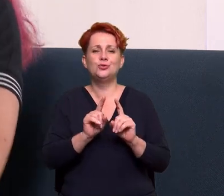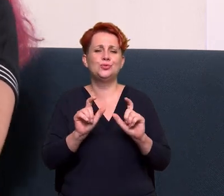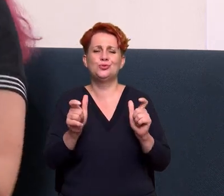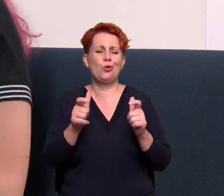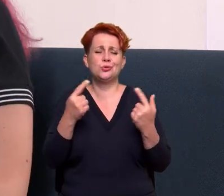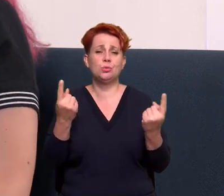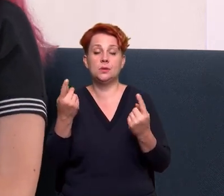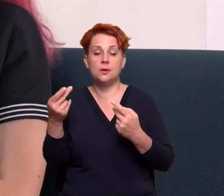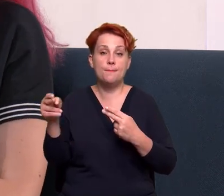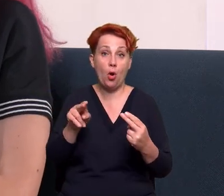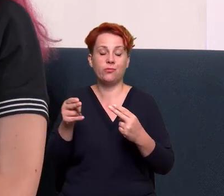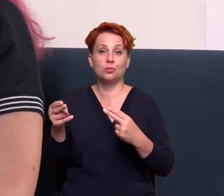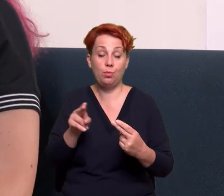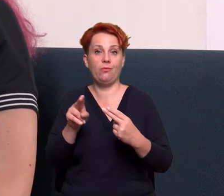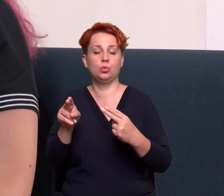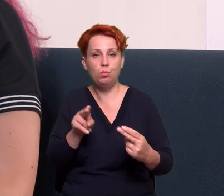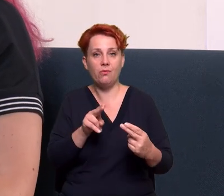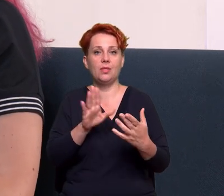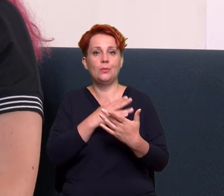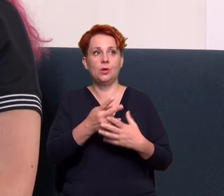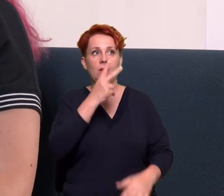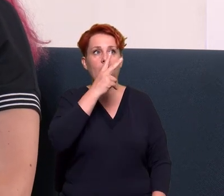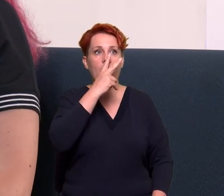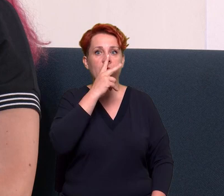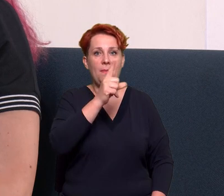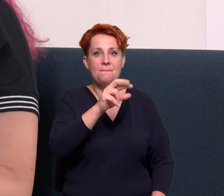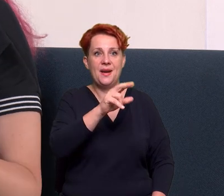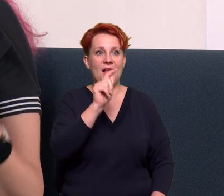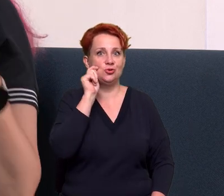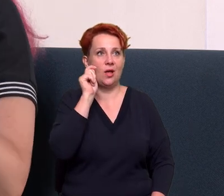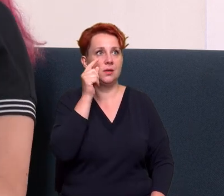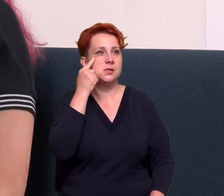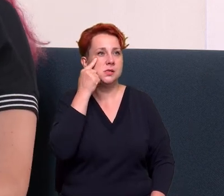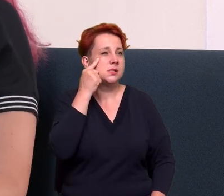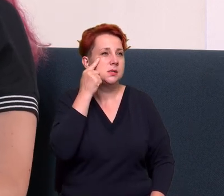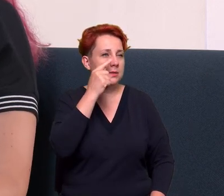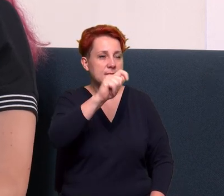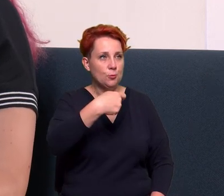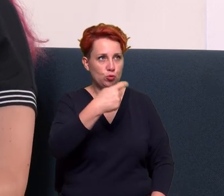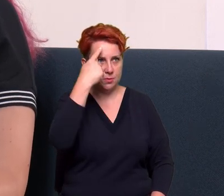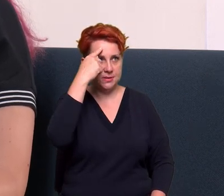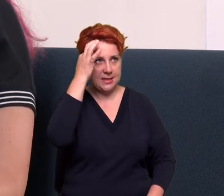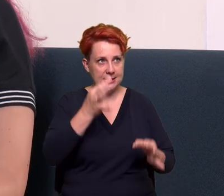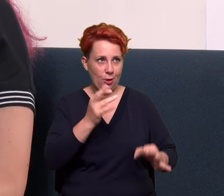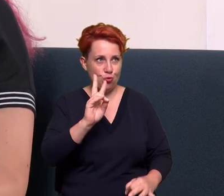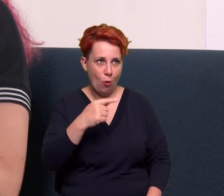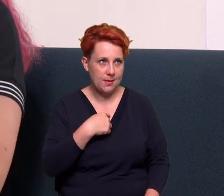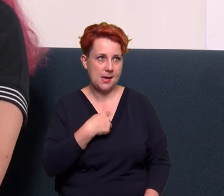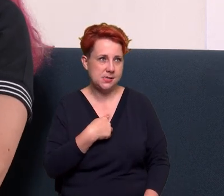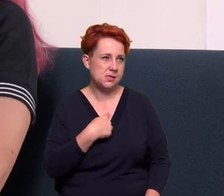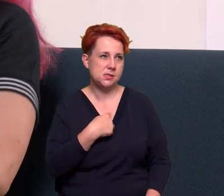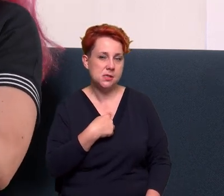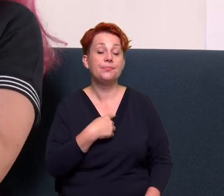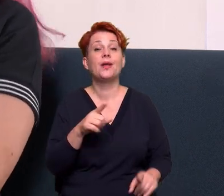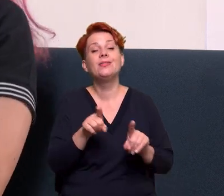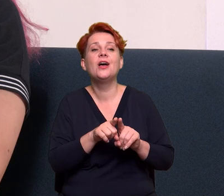prawda? Takich jak właśnie ten dręczący na ścianie pradziadek, który zmusza też do zastanowienia się nad sobą, ale też z tej opowieści